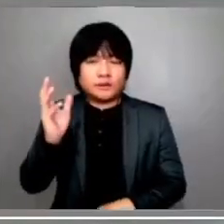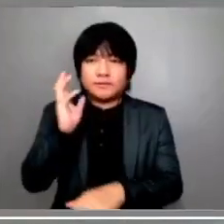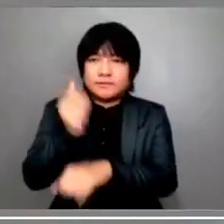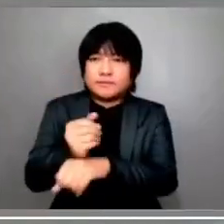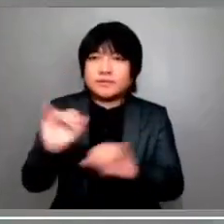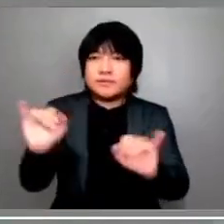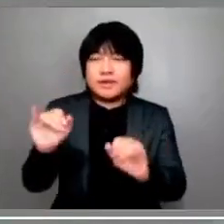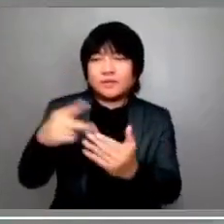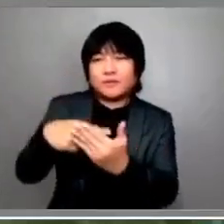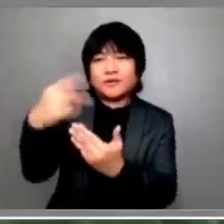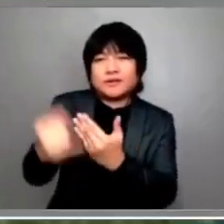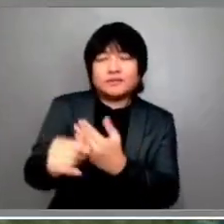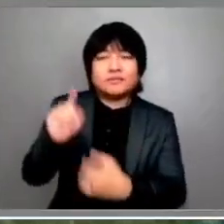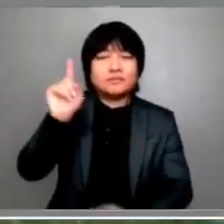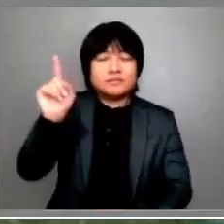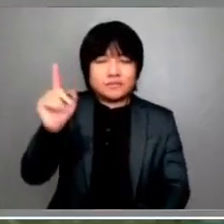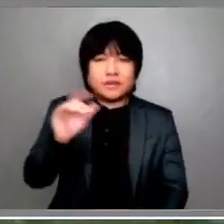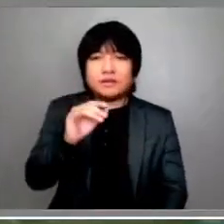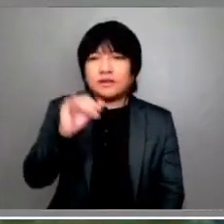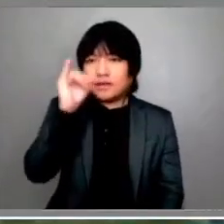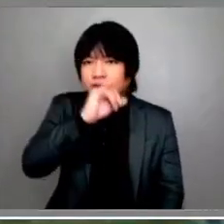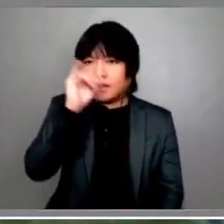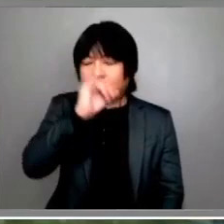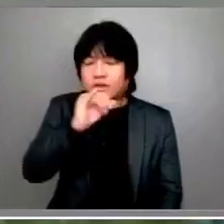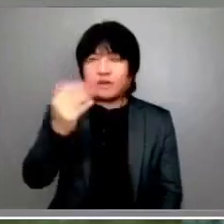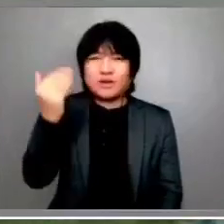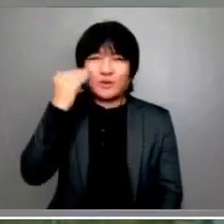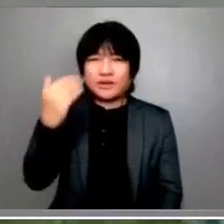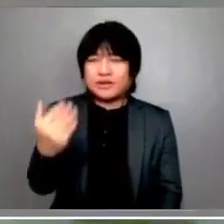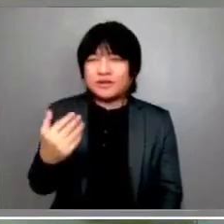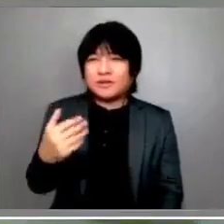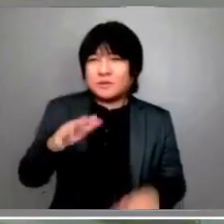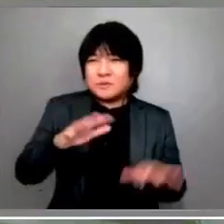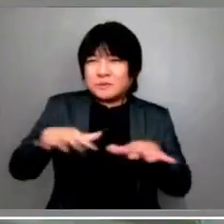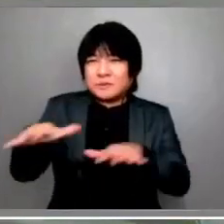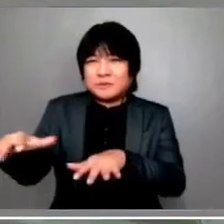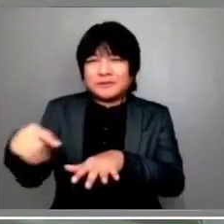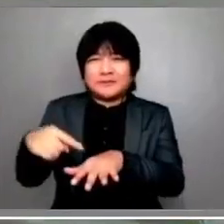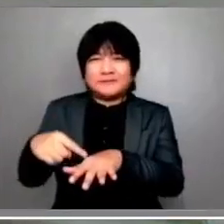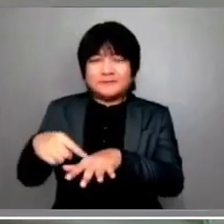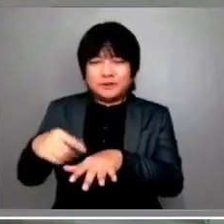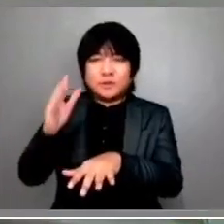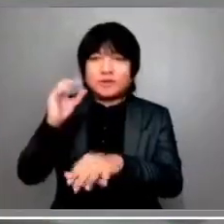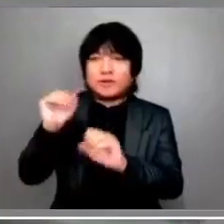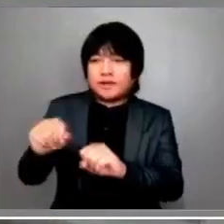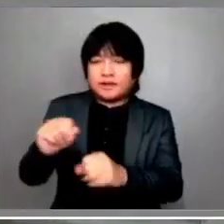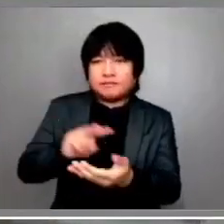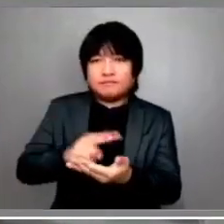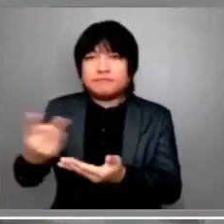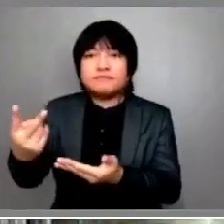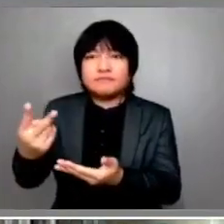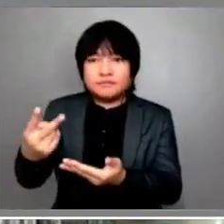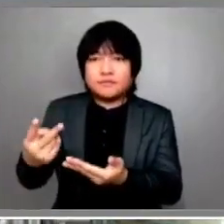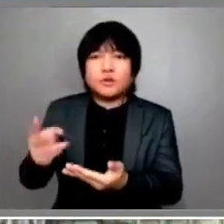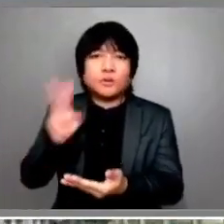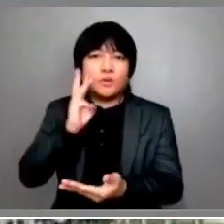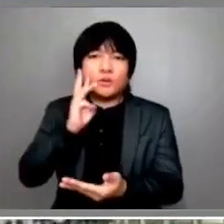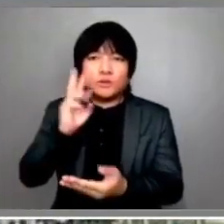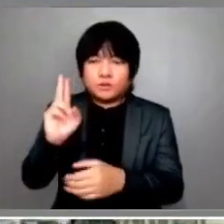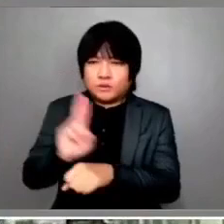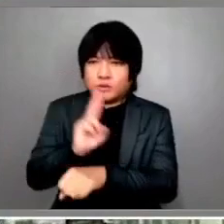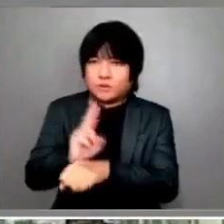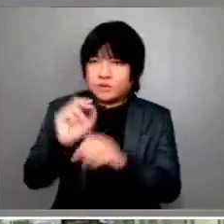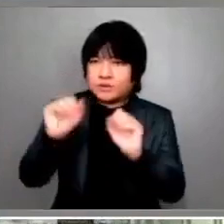tubig alat mula sa dagat ay gagawing potable water kapag nagtagumpay daw ito maaari din daw nila itong gawin sa iba pang lugar sa bansa sa ambush